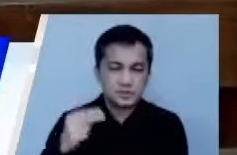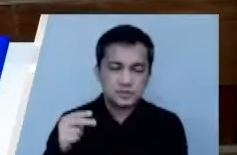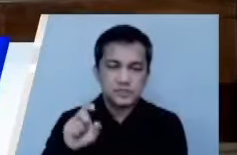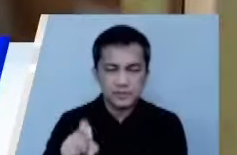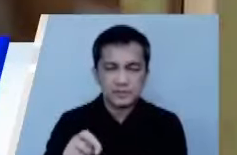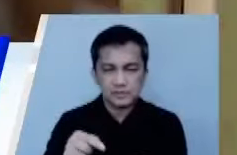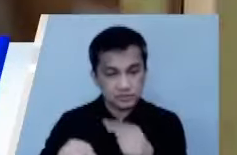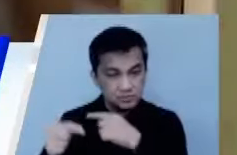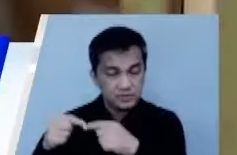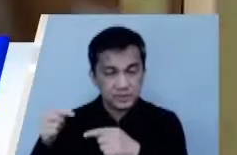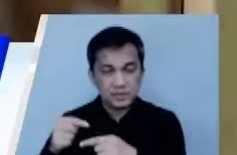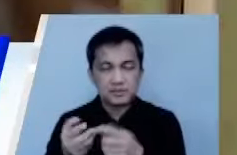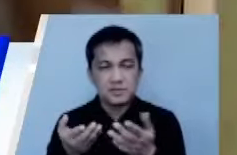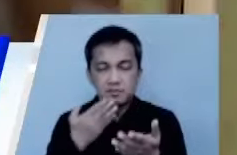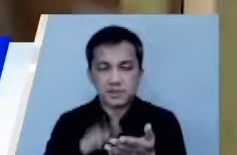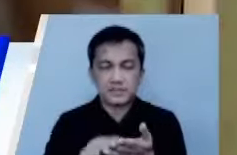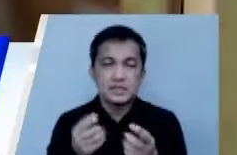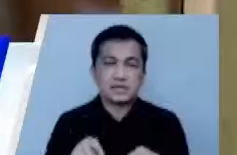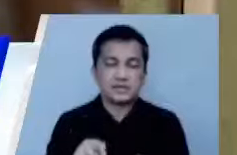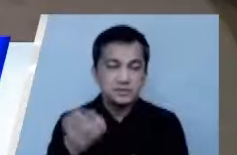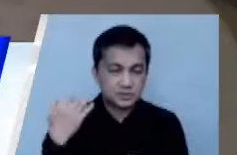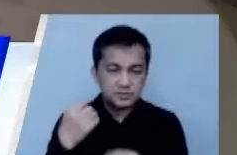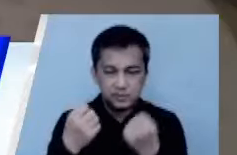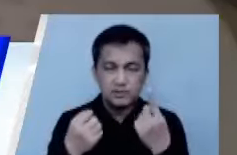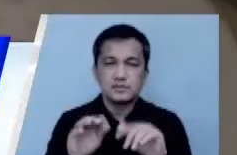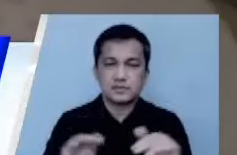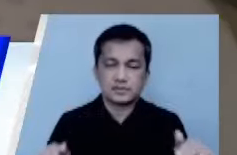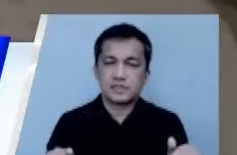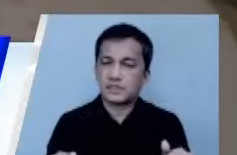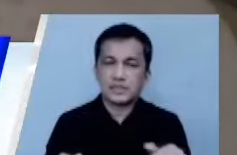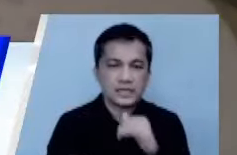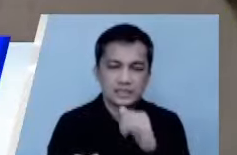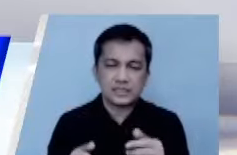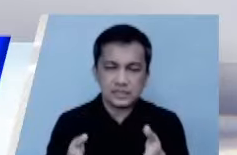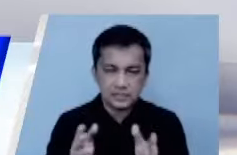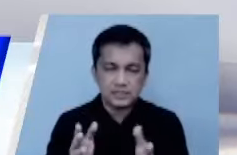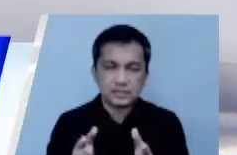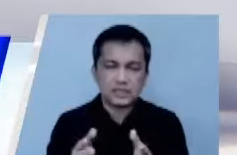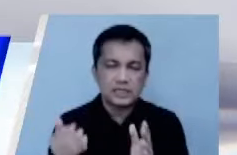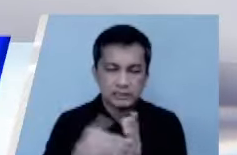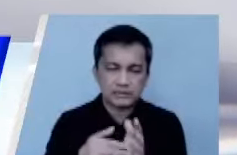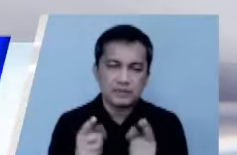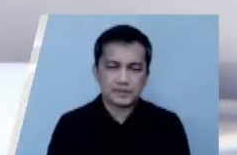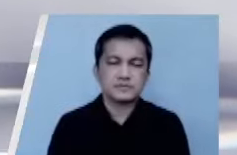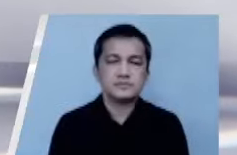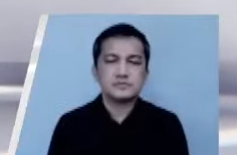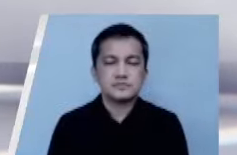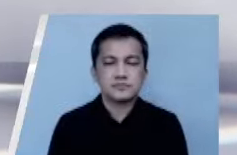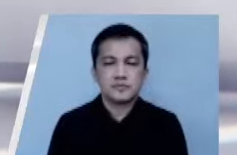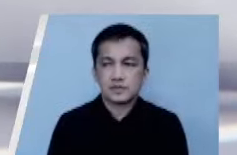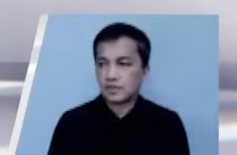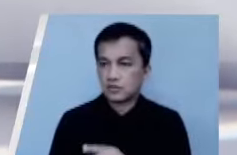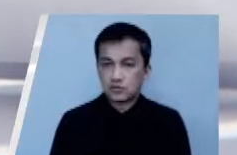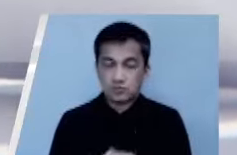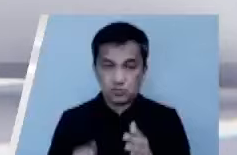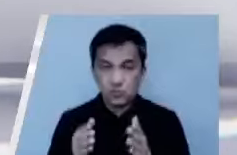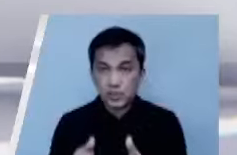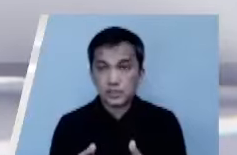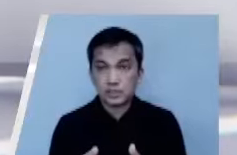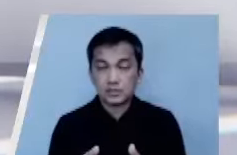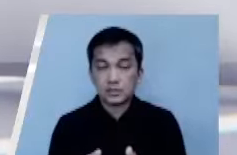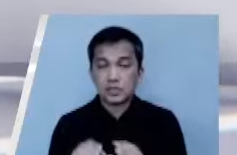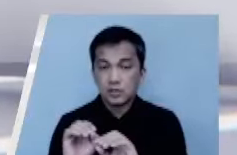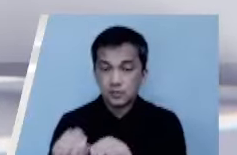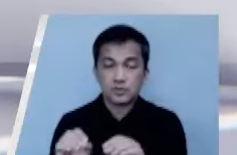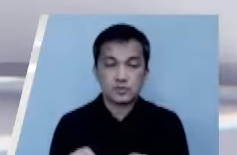nakalipas upang maunawaan ng mga bata at hindi na nila payagang ito'y maulit pa ito yung paraan ano para mag ng